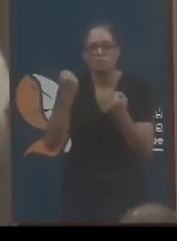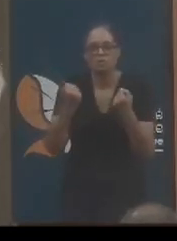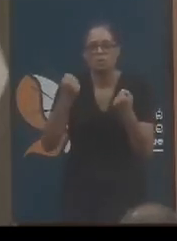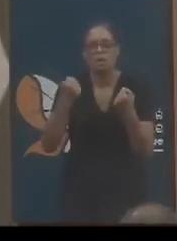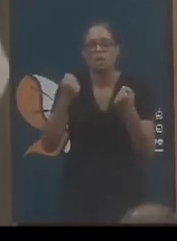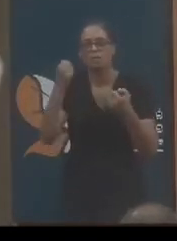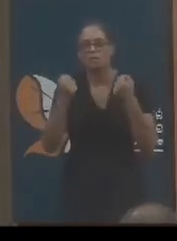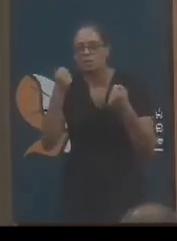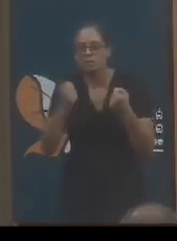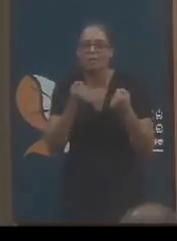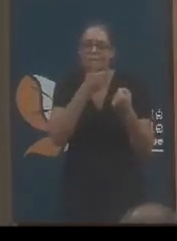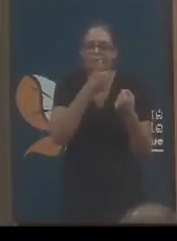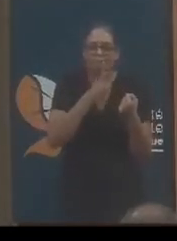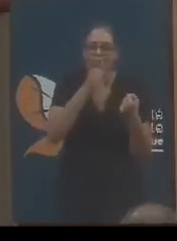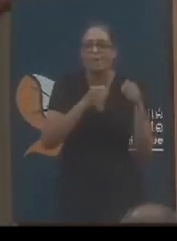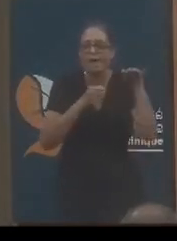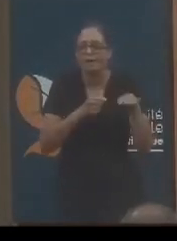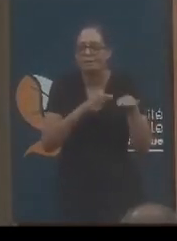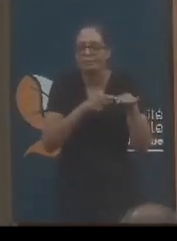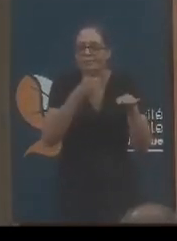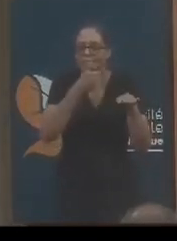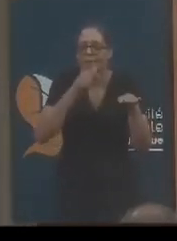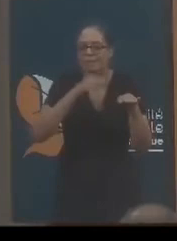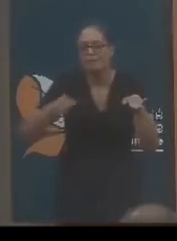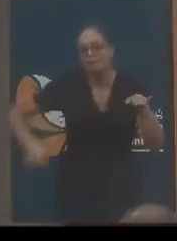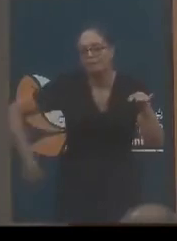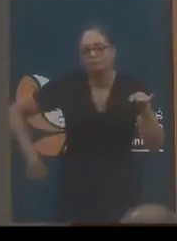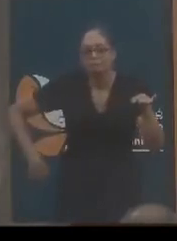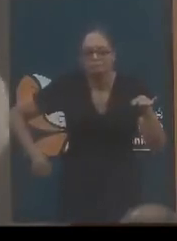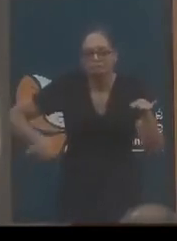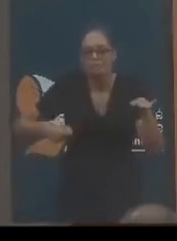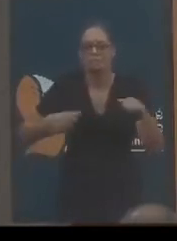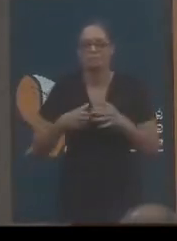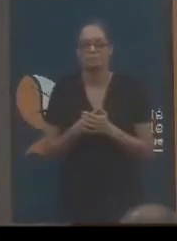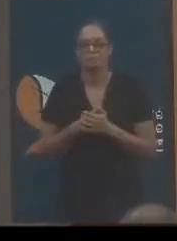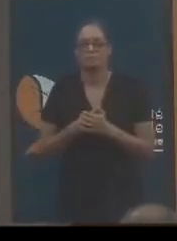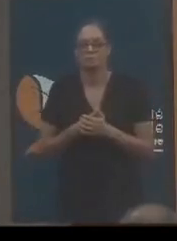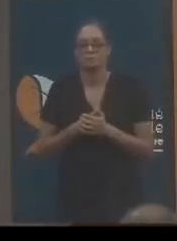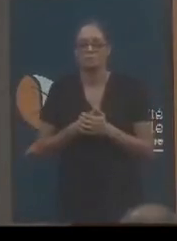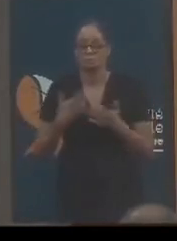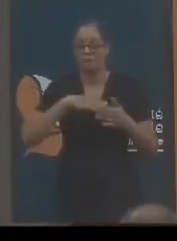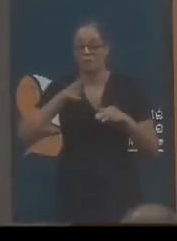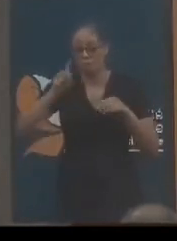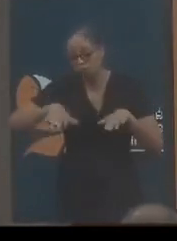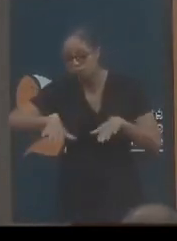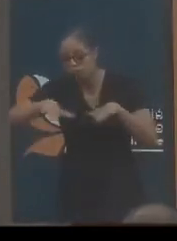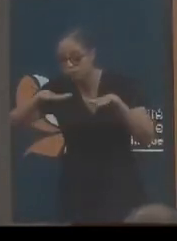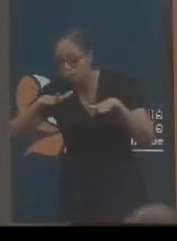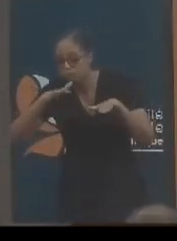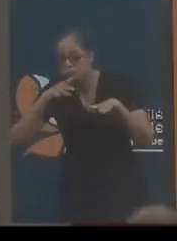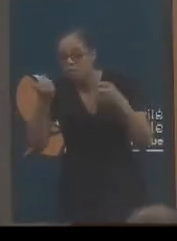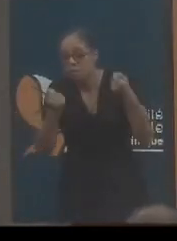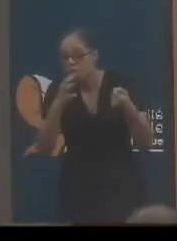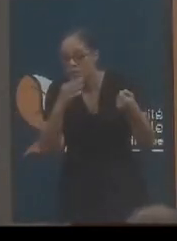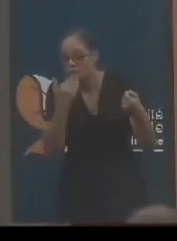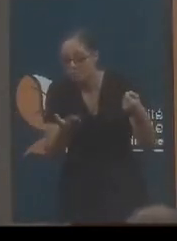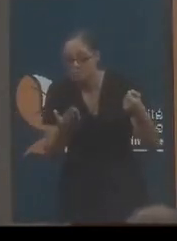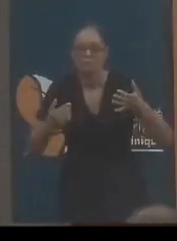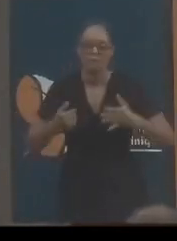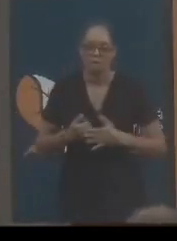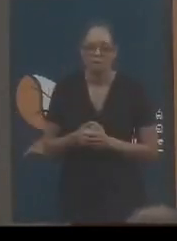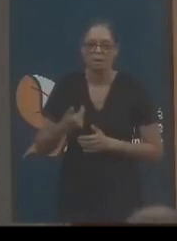Je ne sais pas si vous vous rappelez de ça. Et Guigneron était totalement inondé. Et quand j'ai lancé